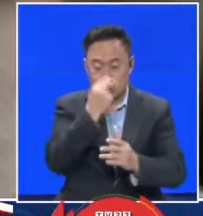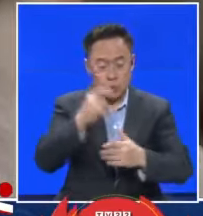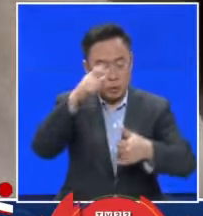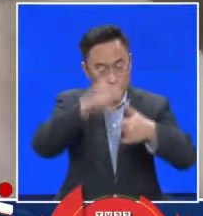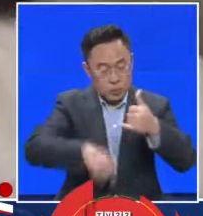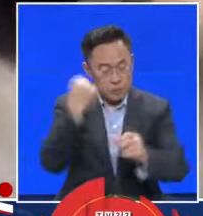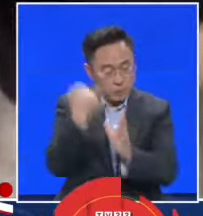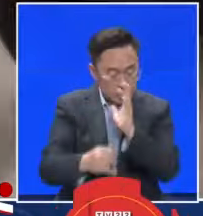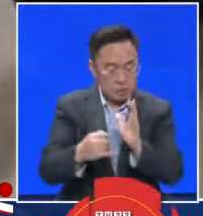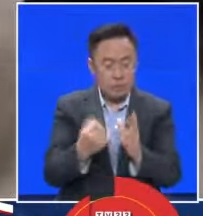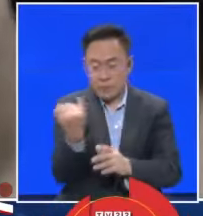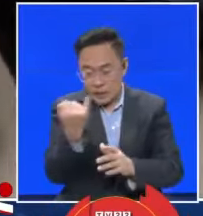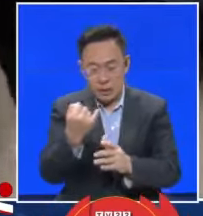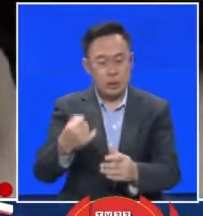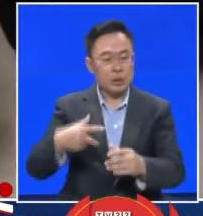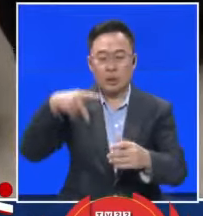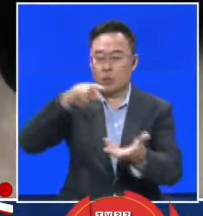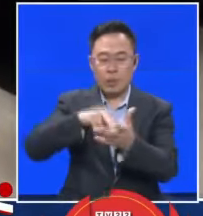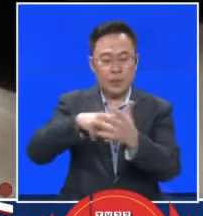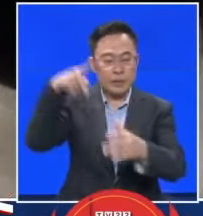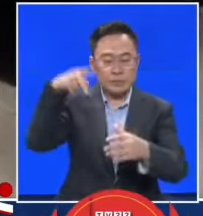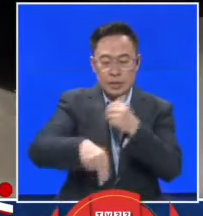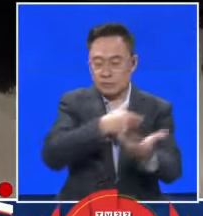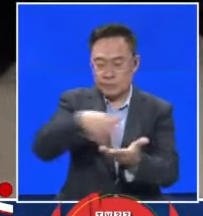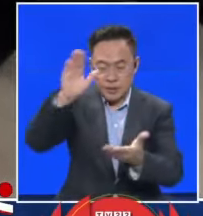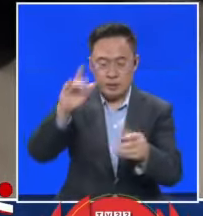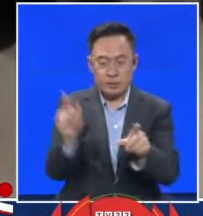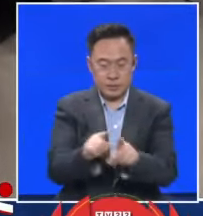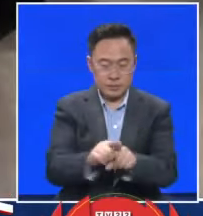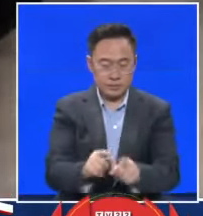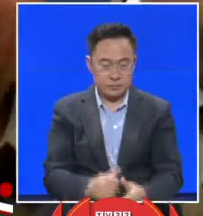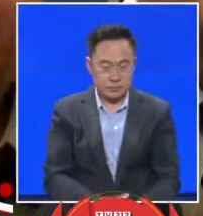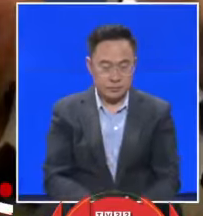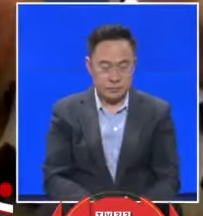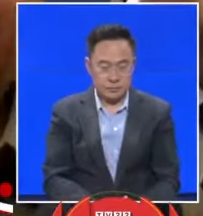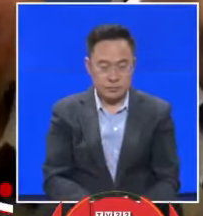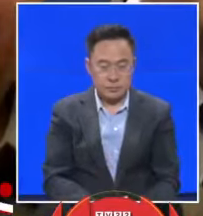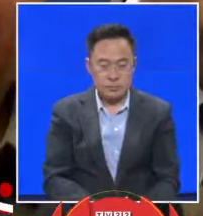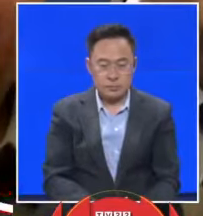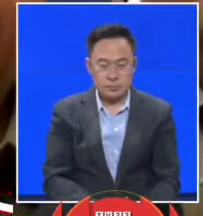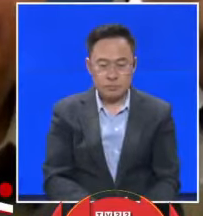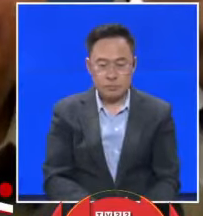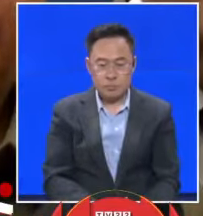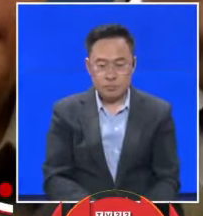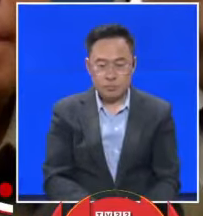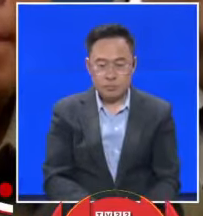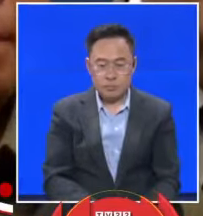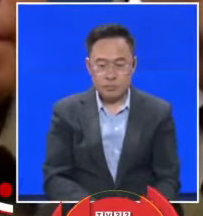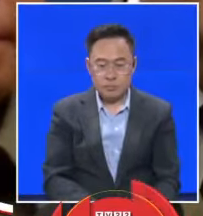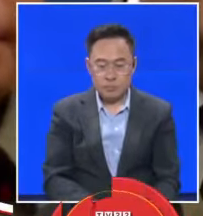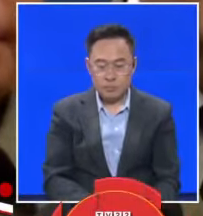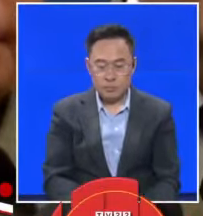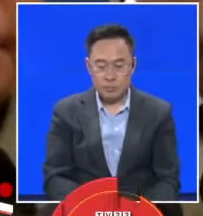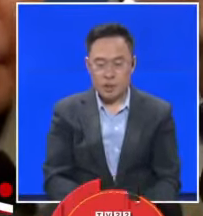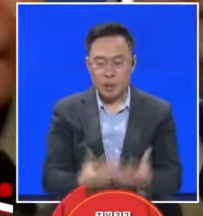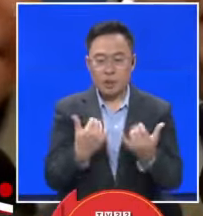นิ้วไหนร้ายก็พร้อมที่จะตัดนิ้วนั้นทิ้งค่ะ ก็ต้องไปก็ผู้การก็ต้องตั้งกรรมการสืบข้อเท็จจริงม